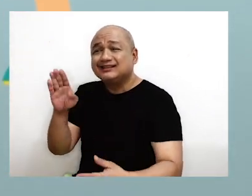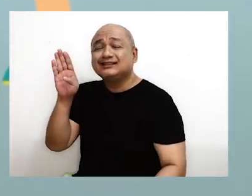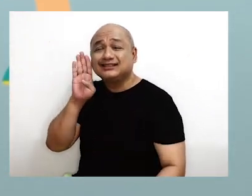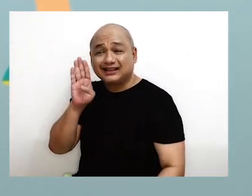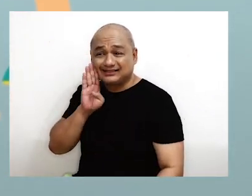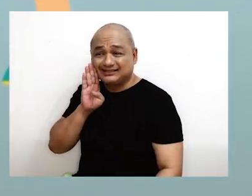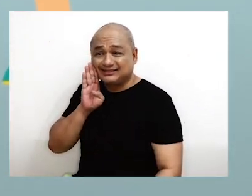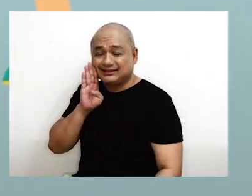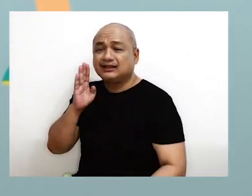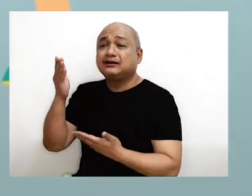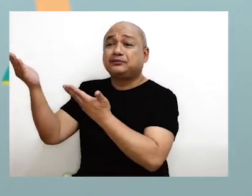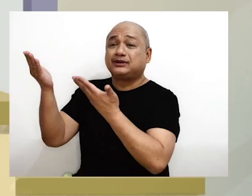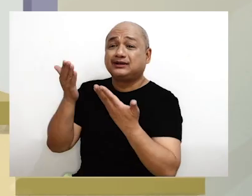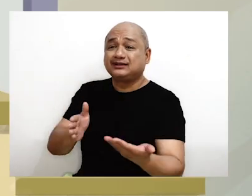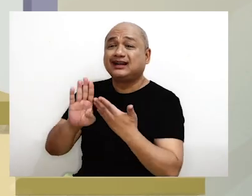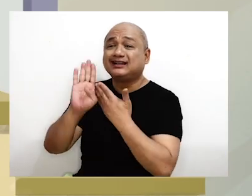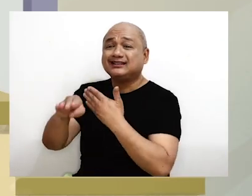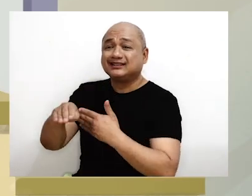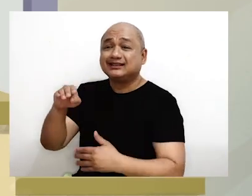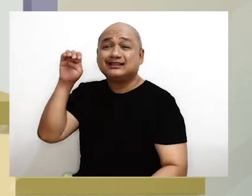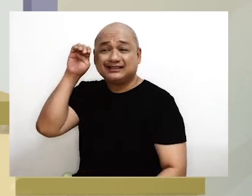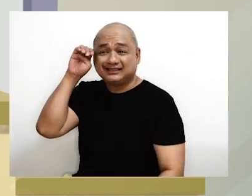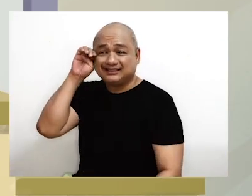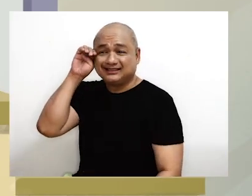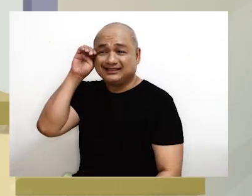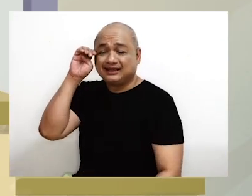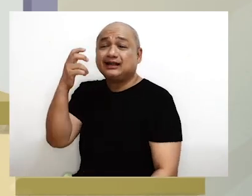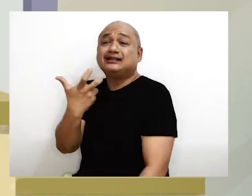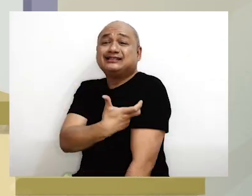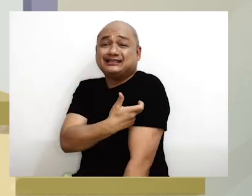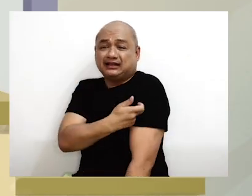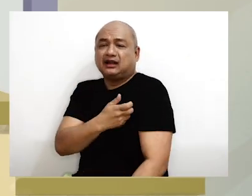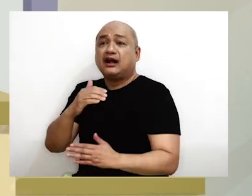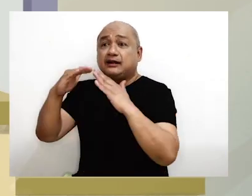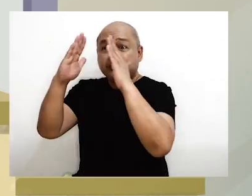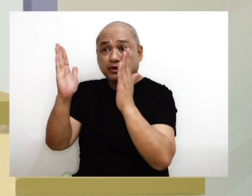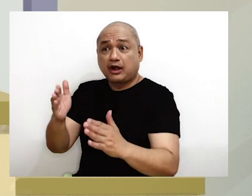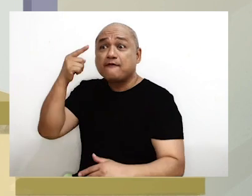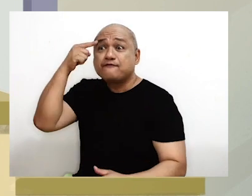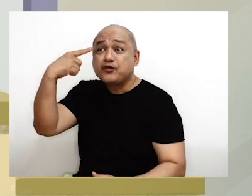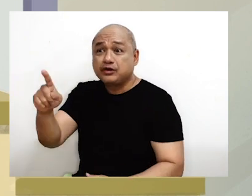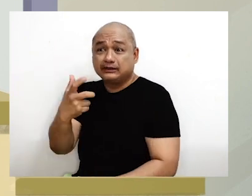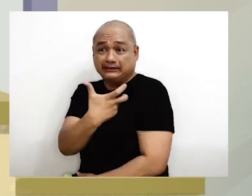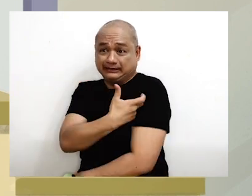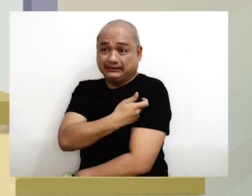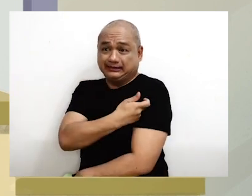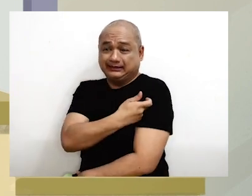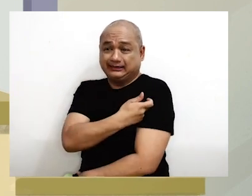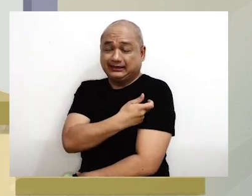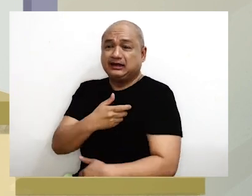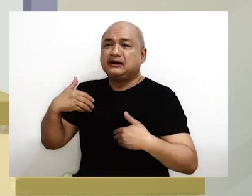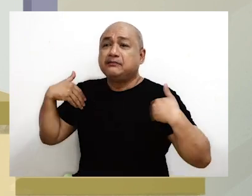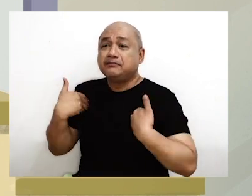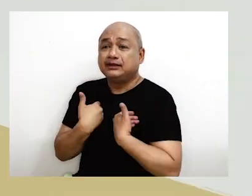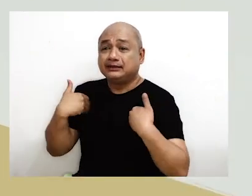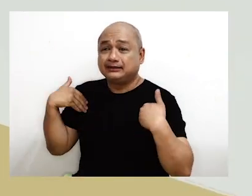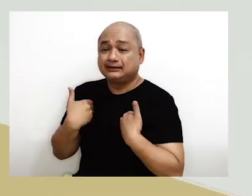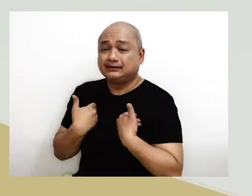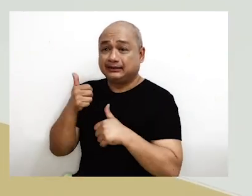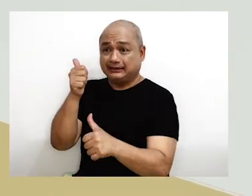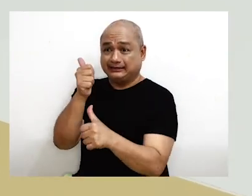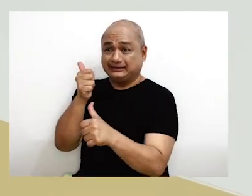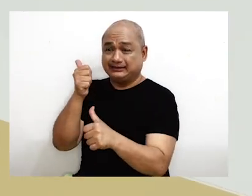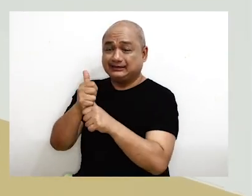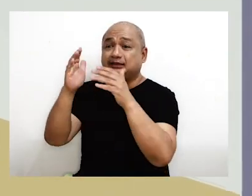mapabakunahan laban sa rabies. Isang veterinaryo o trained personnel ang nagbakuna kina Biko at